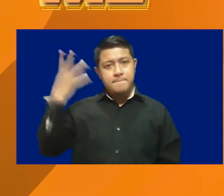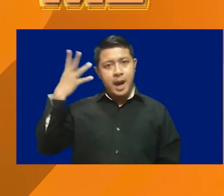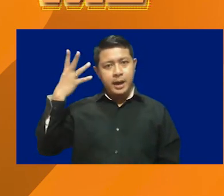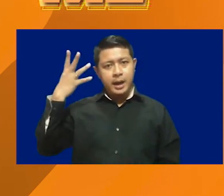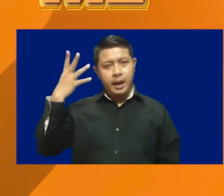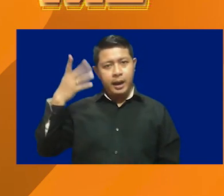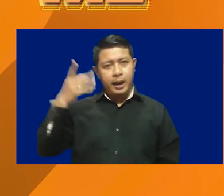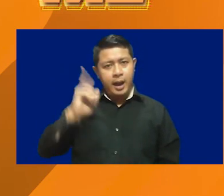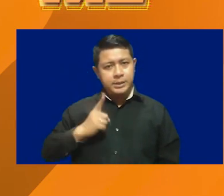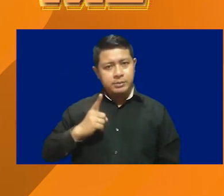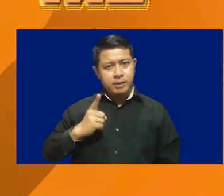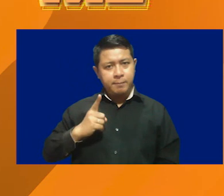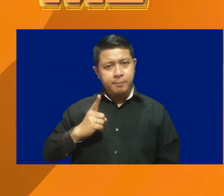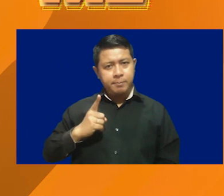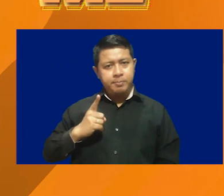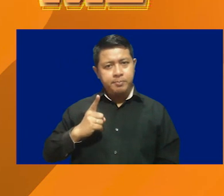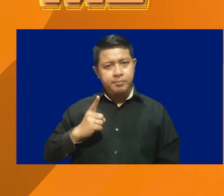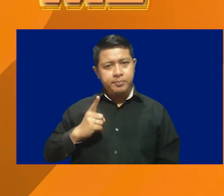atau cepat emosi.